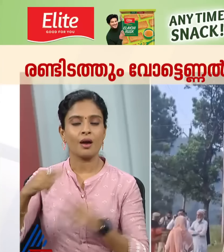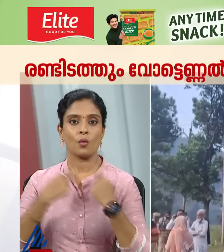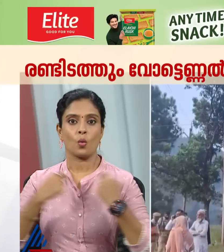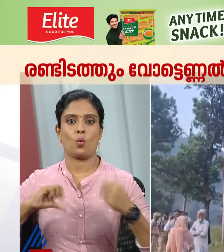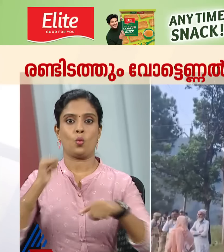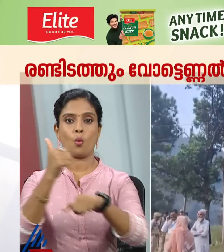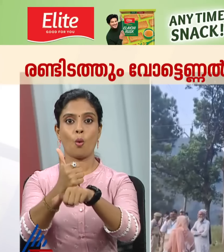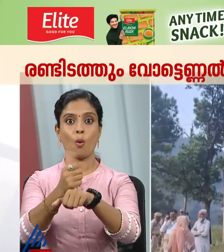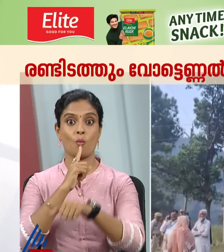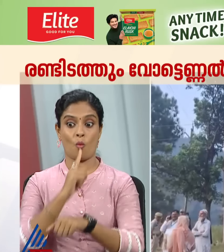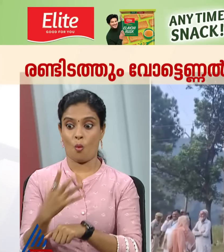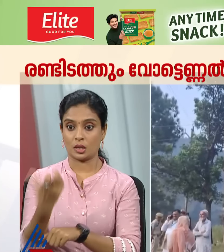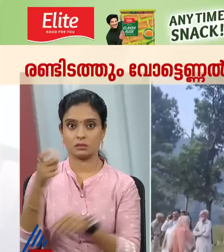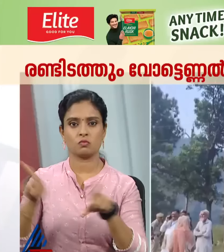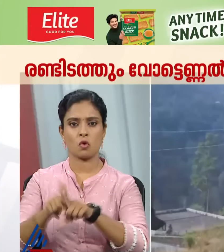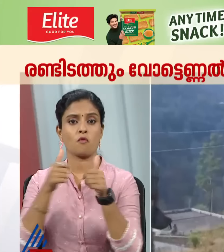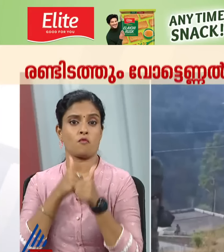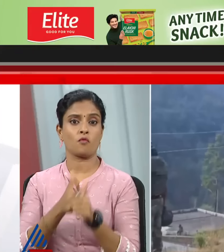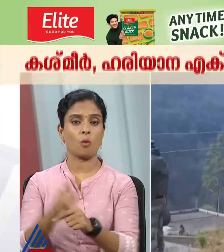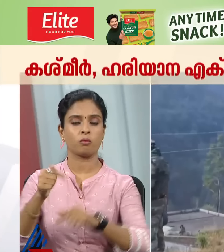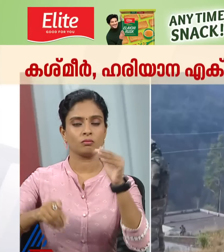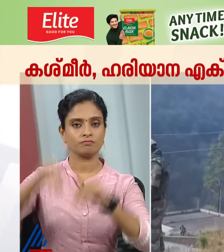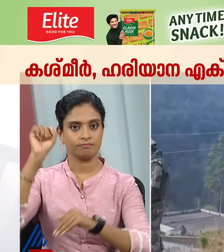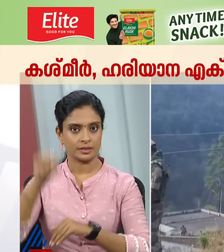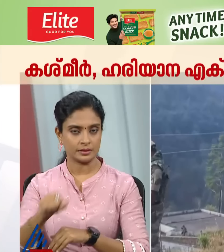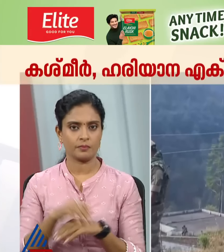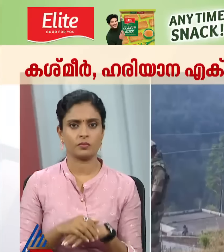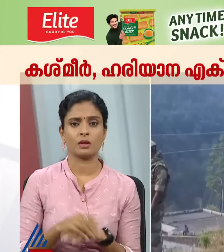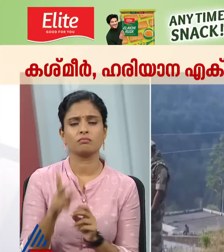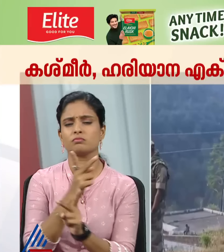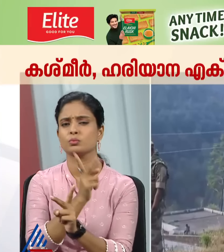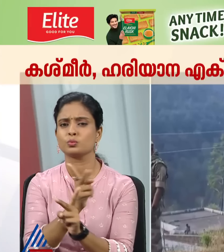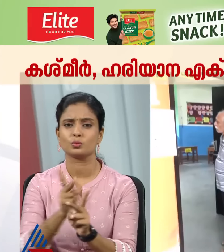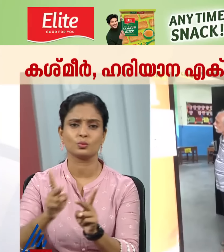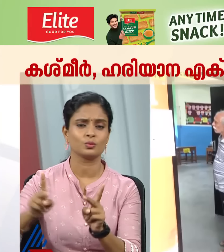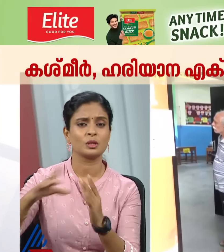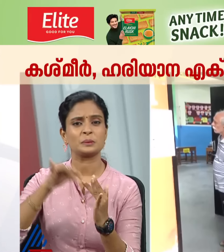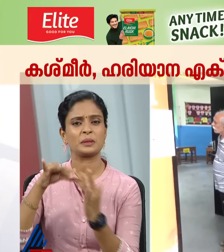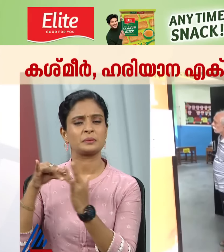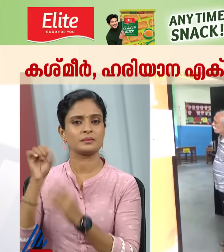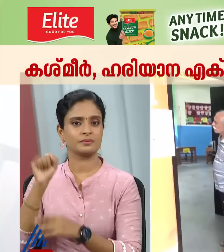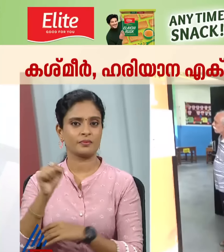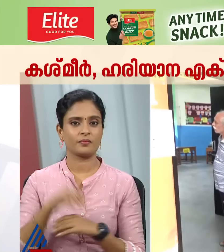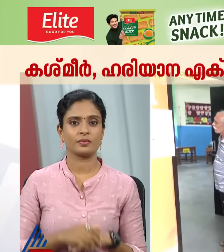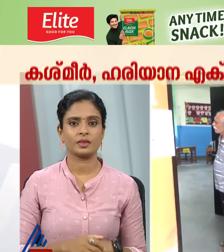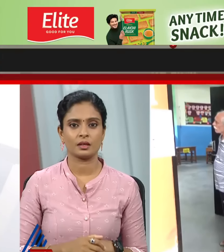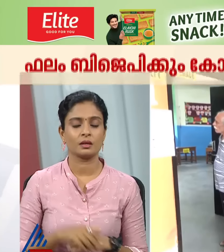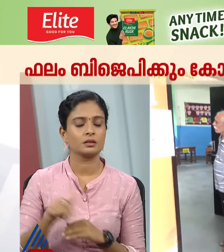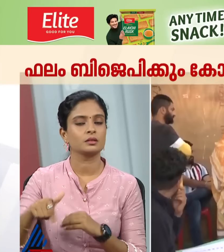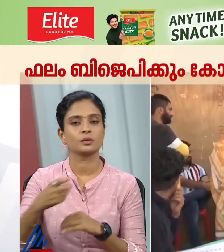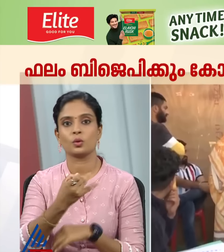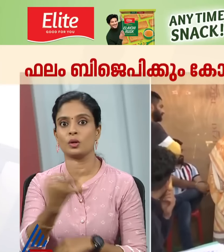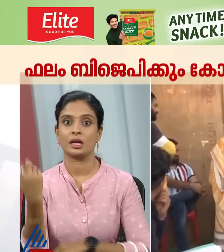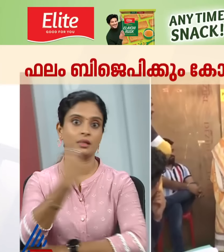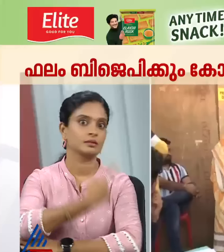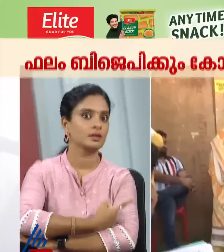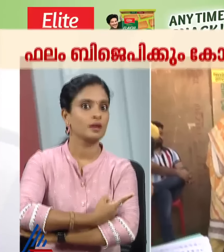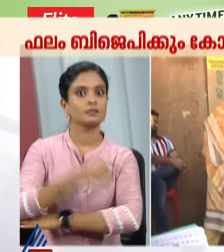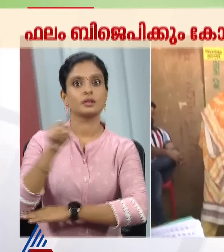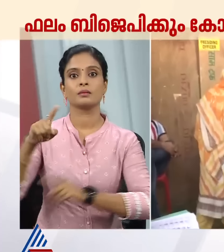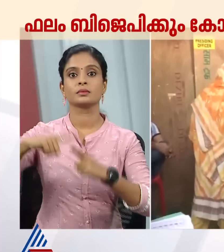ഒരു തെരഞ്ഞെടുപ്പാണിത്. ഇത്തവണ കശ്മീരിലെ ജനവിധിയുടെ പ്രത്യേകതകൾ അങ്ങനെ ഒരുപാടുണ്ടായിരുന്നു. ഞങ്ങളുടെ പ്രതിനിധി ബിനുരാജാണ് ദിവസങ്ങൾ കശ്മീരിൽ തങ്ങി ഈ